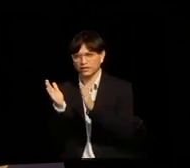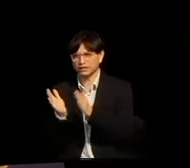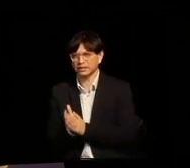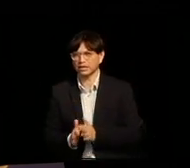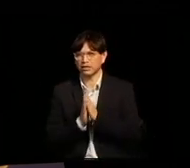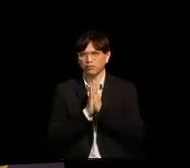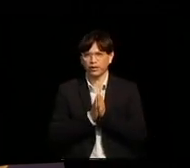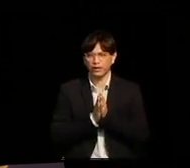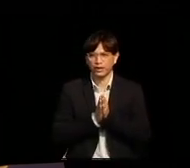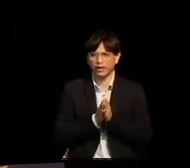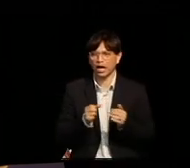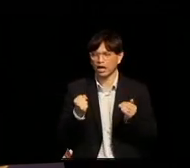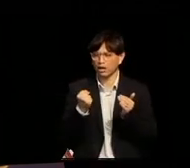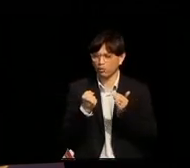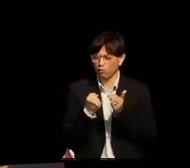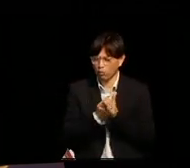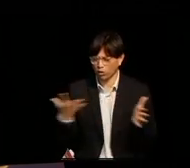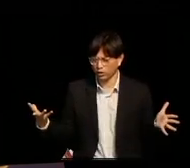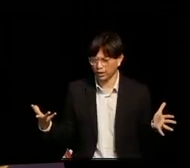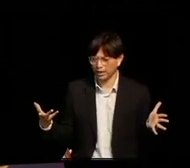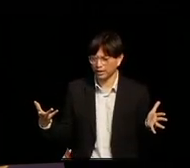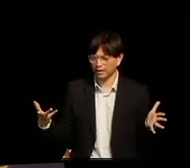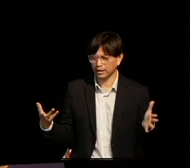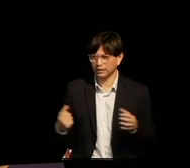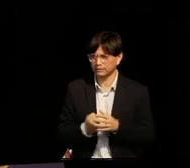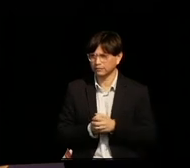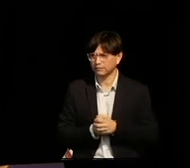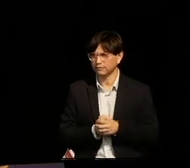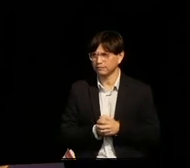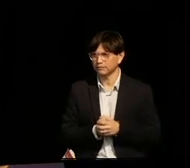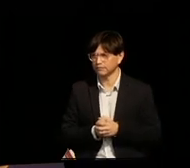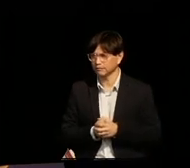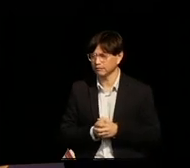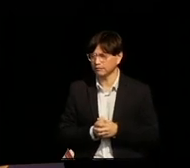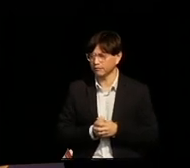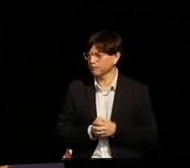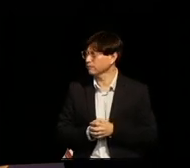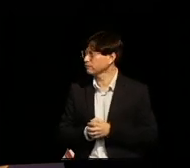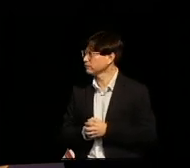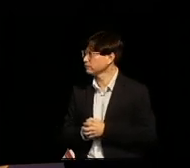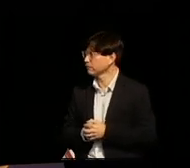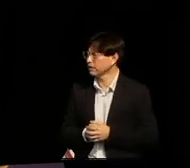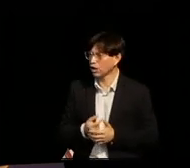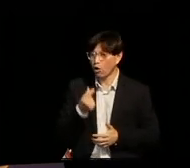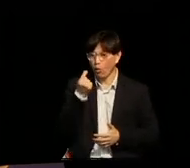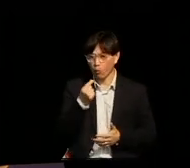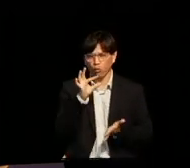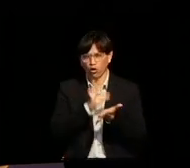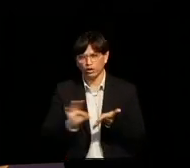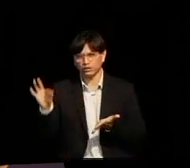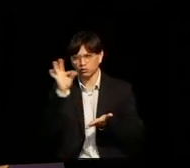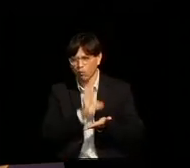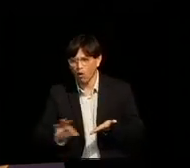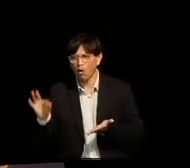fondamentale per cercare di uscire da quello che è invece un'impostazione un po' più scolastica di cui la